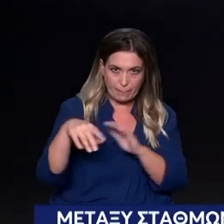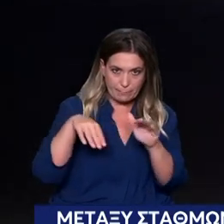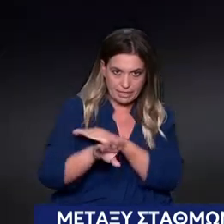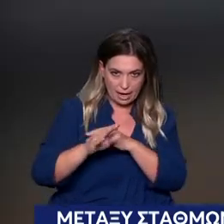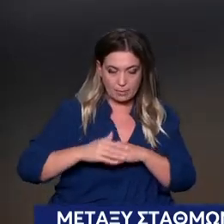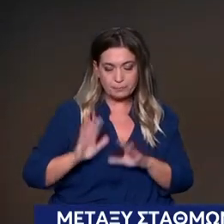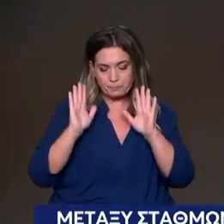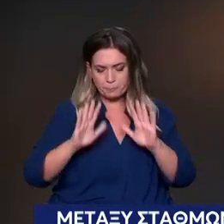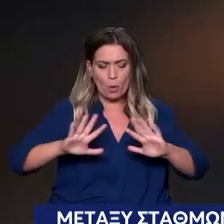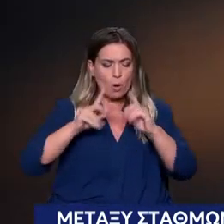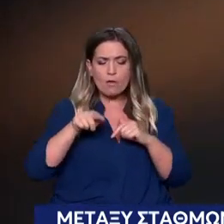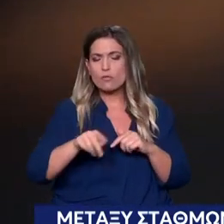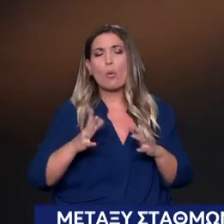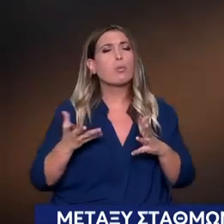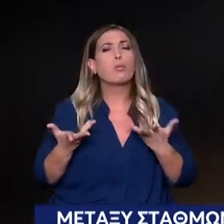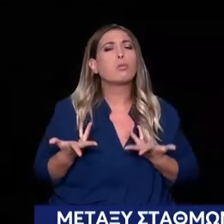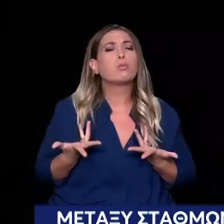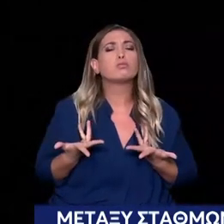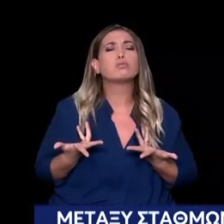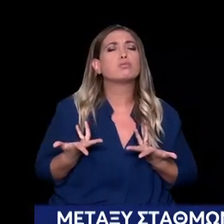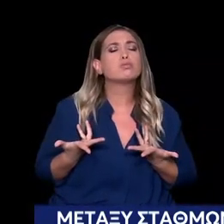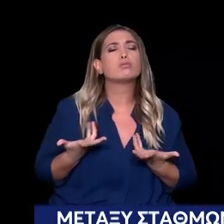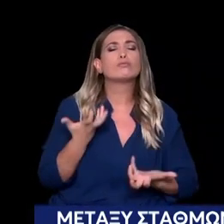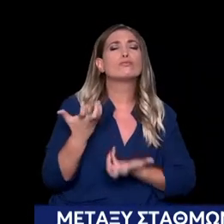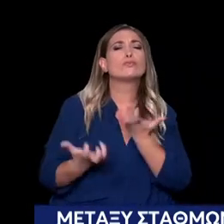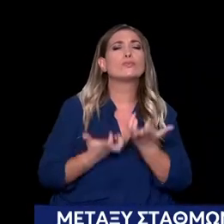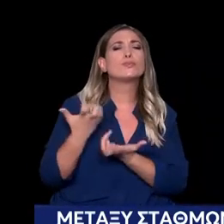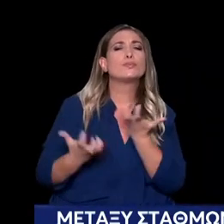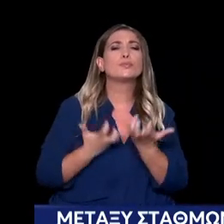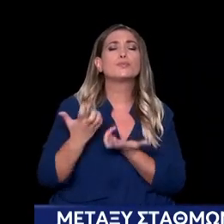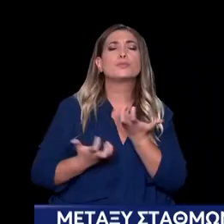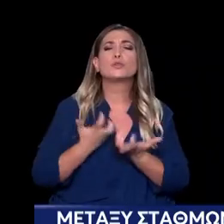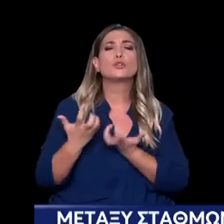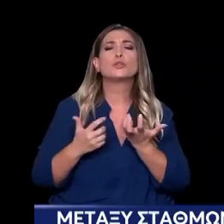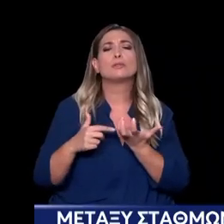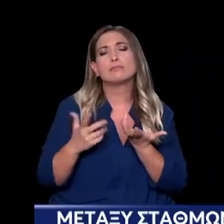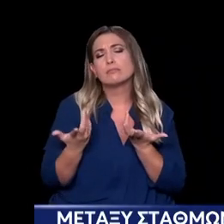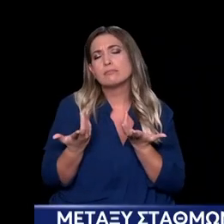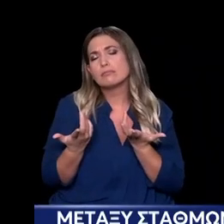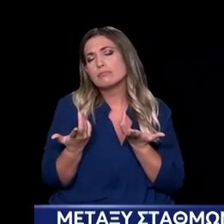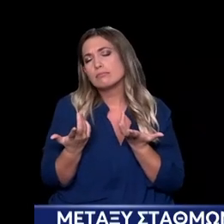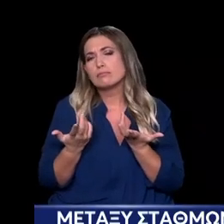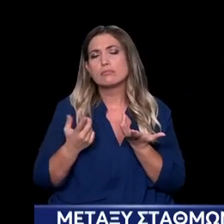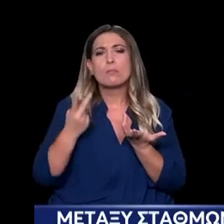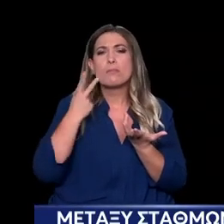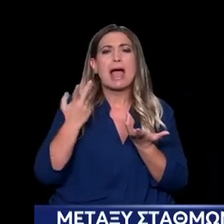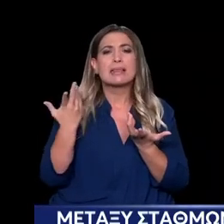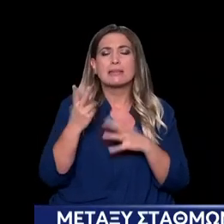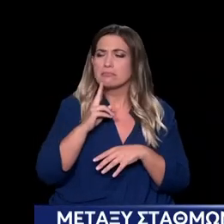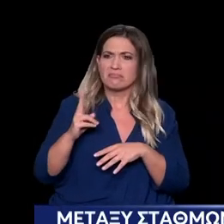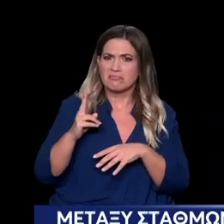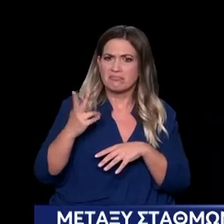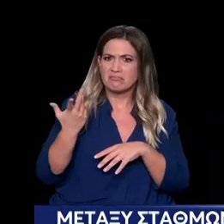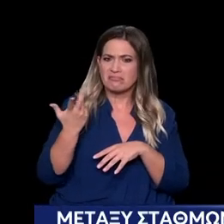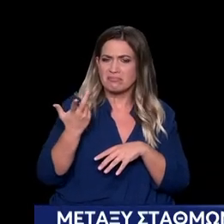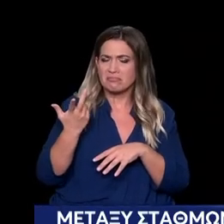όσο αφορά τις πληροφορίες, αυτό που μαθαίνουμε είναι ότι η φωτιά εκδηλώθηκε σύμφωνα πάντα με τις μαρτυρίες των επιβατών. Έτσι, ότι η φωτιά είχε εκδηλωθεί σε κάποια καλώδια και